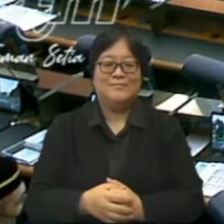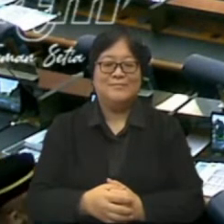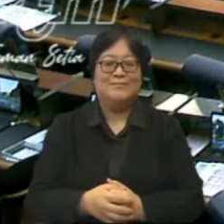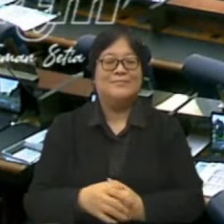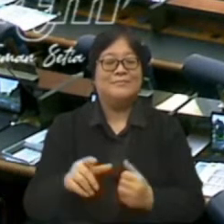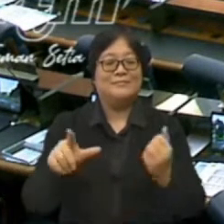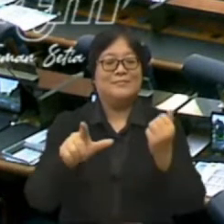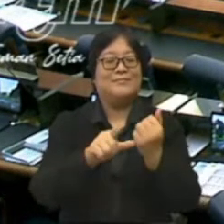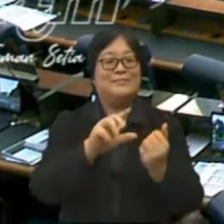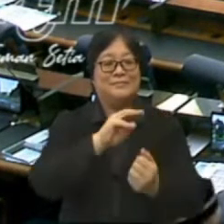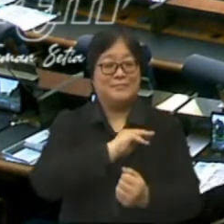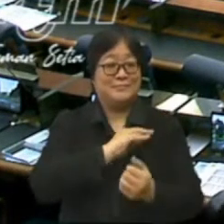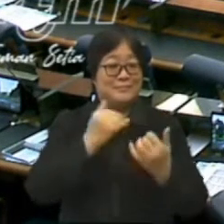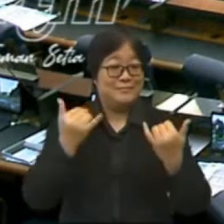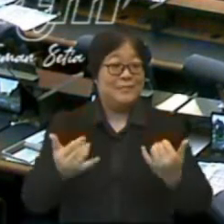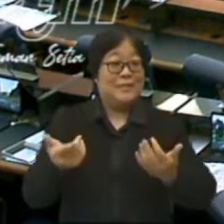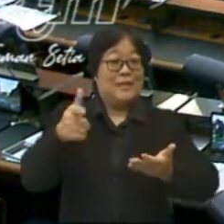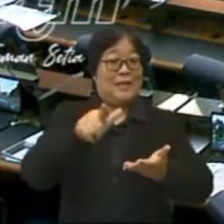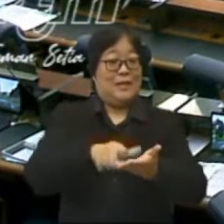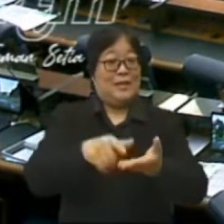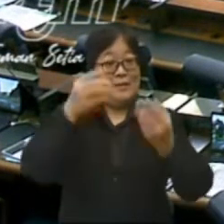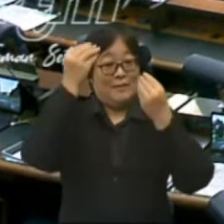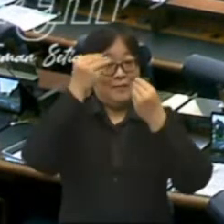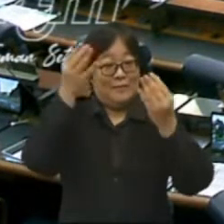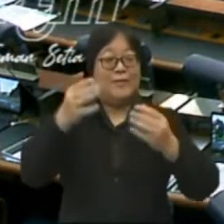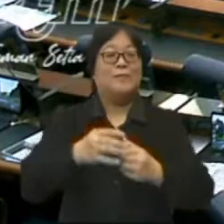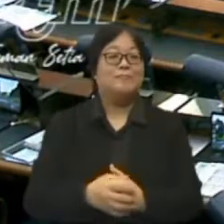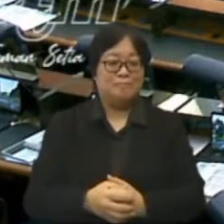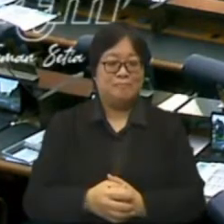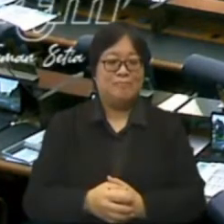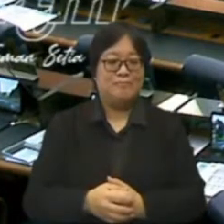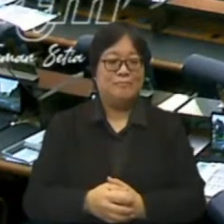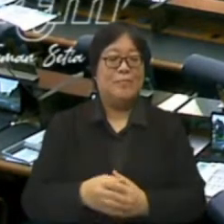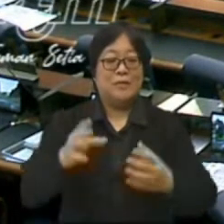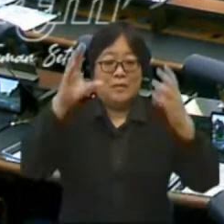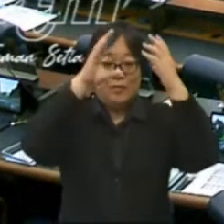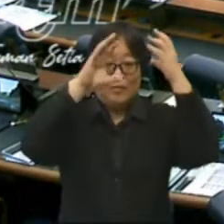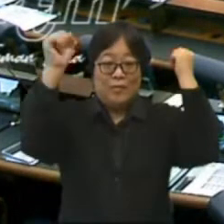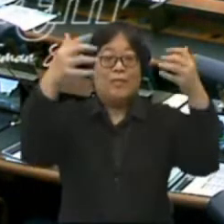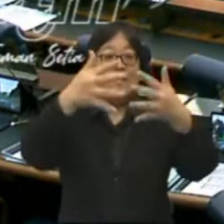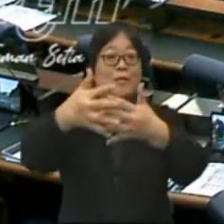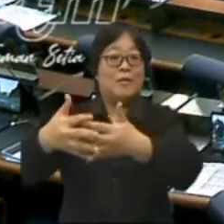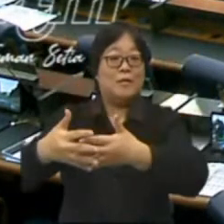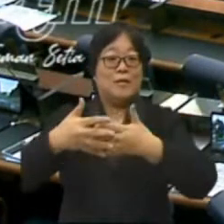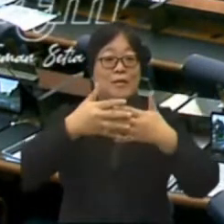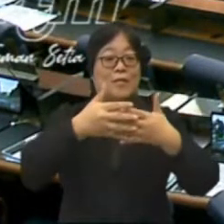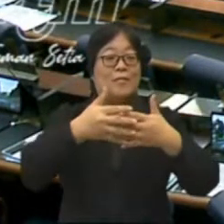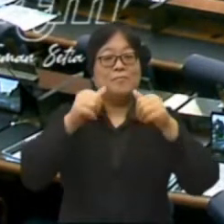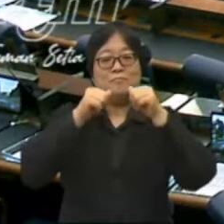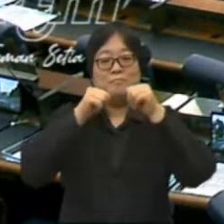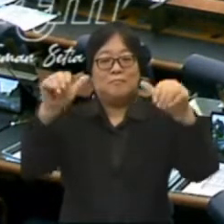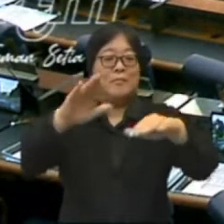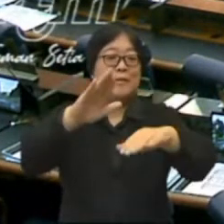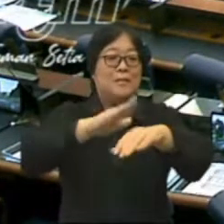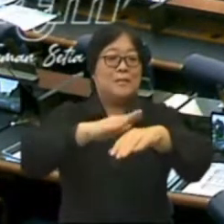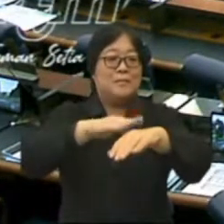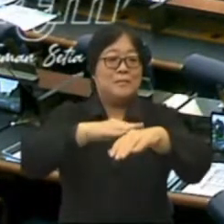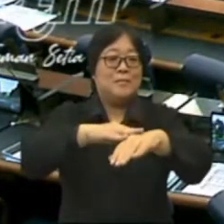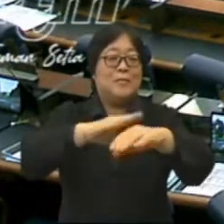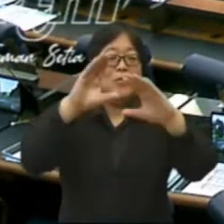menteri hari ini laporan berita dilakukan Kedutaan Amerika Serikat telah mengeluarkan amaran